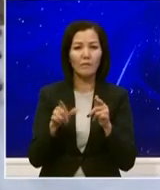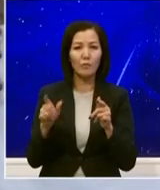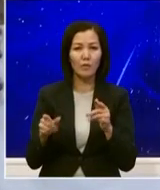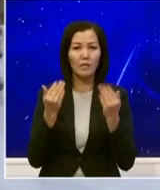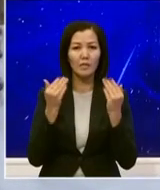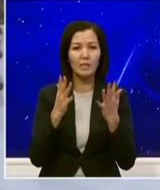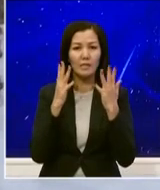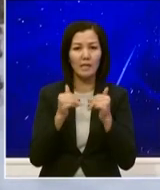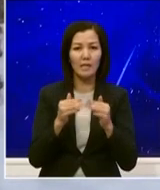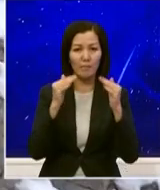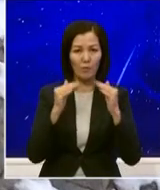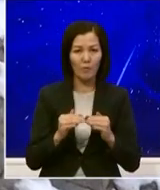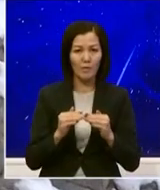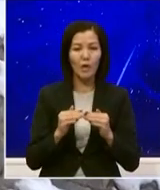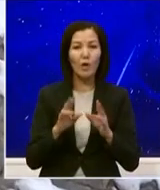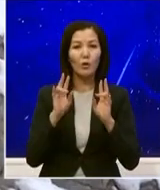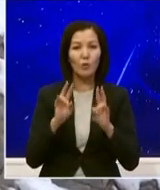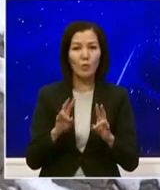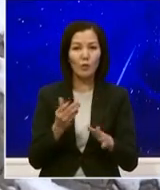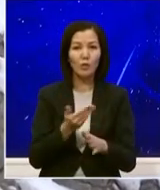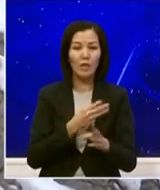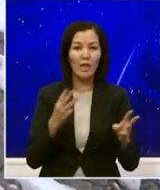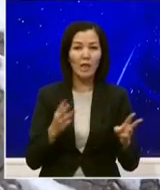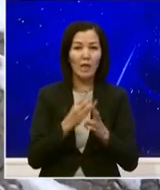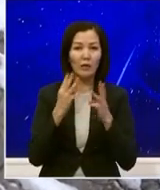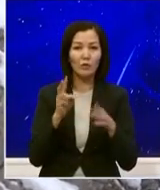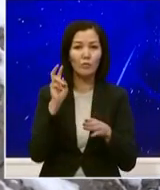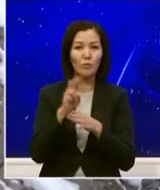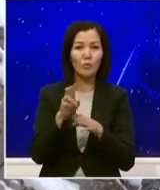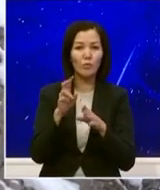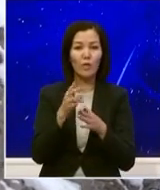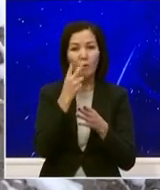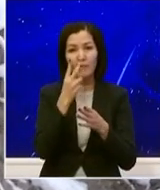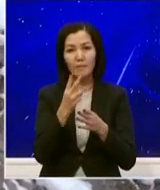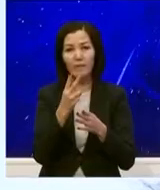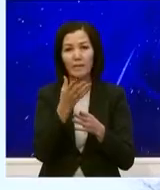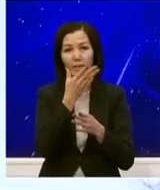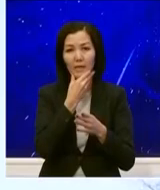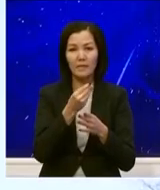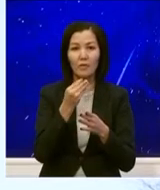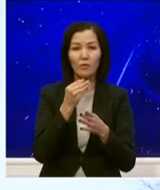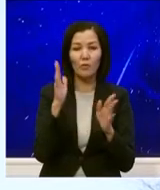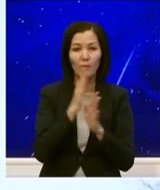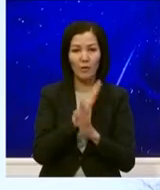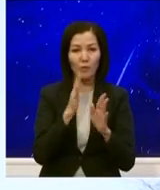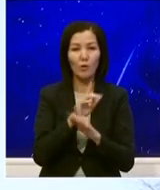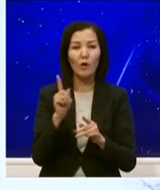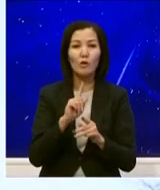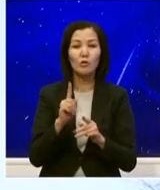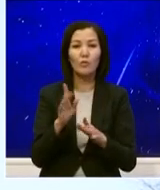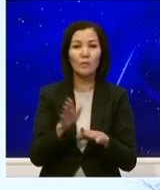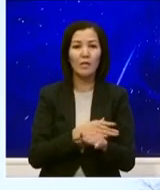Сейчас их количество заметно поубавилось. Однако желающие все же еще могут насладиться первозданной красотой природы.